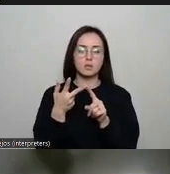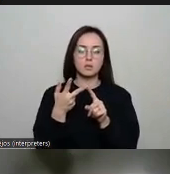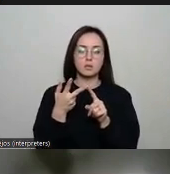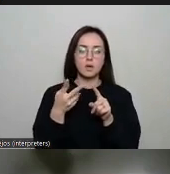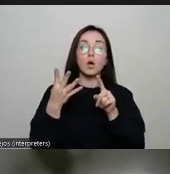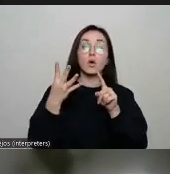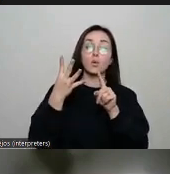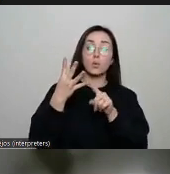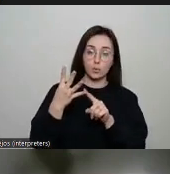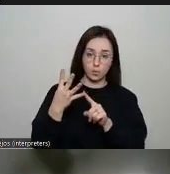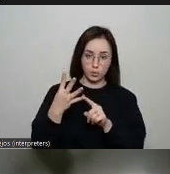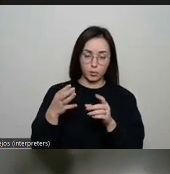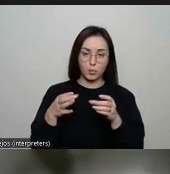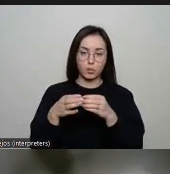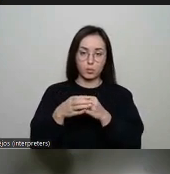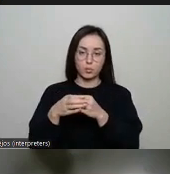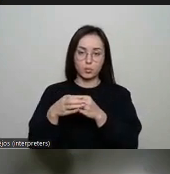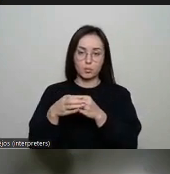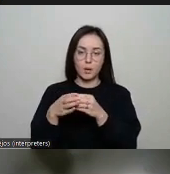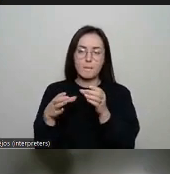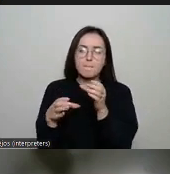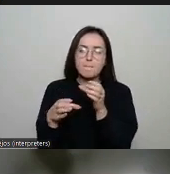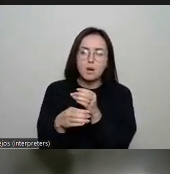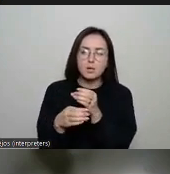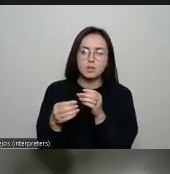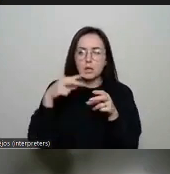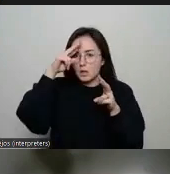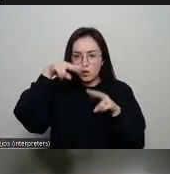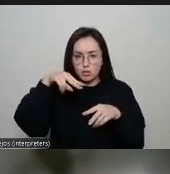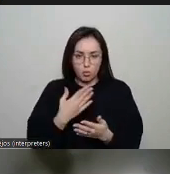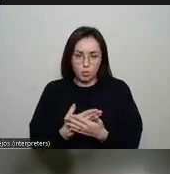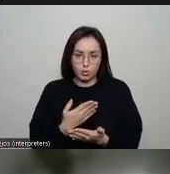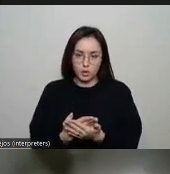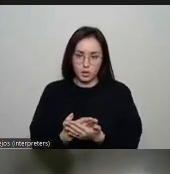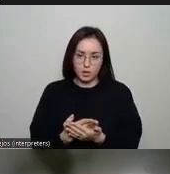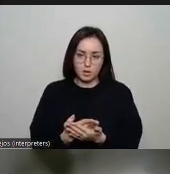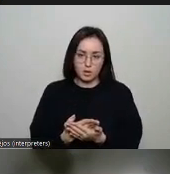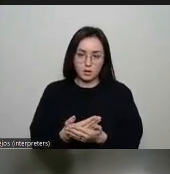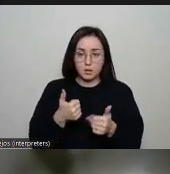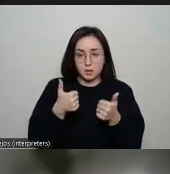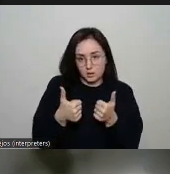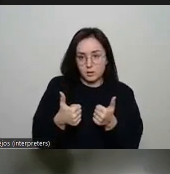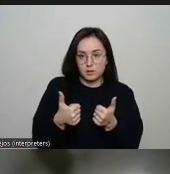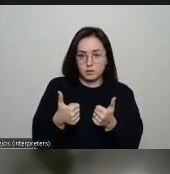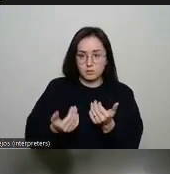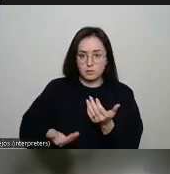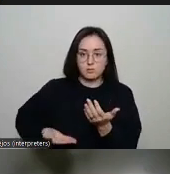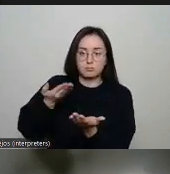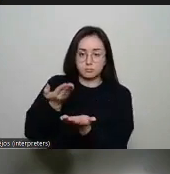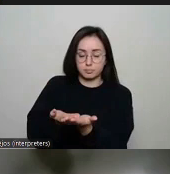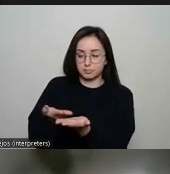Ketvirta grupė yra labai maža, nežinau kodėl. Tai gerai.